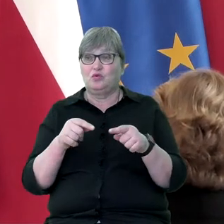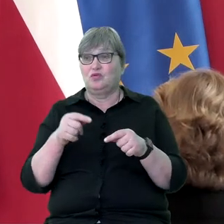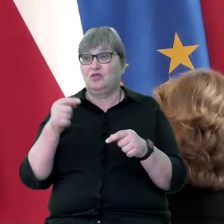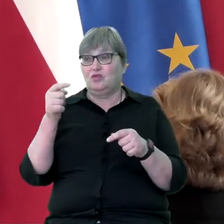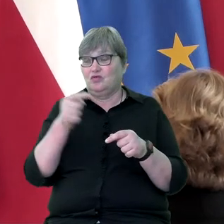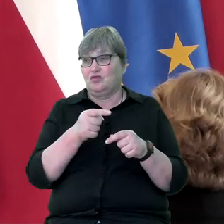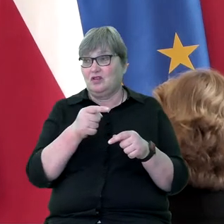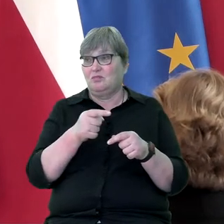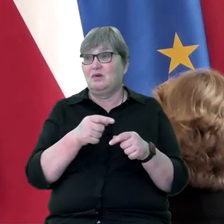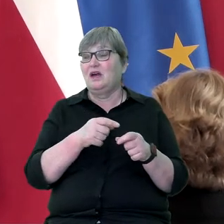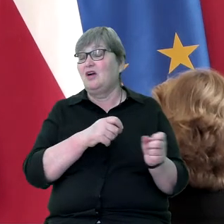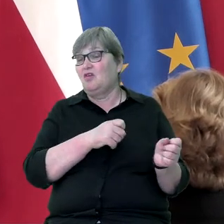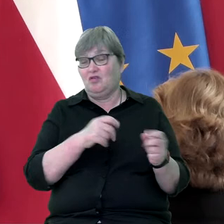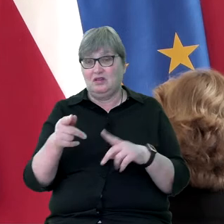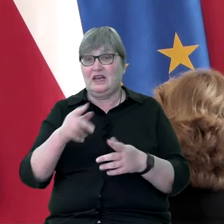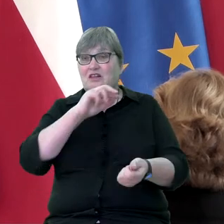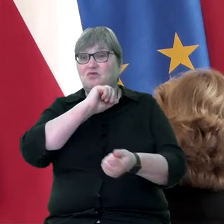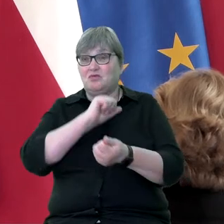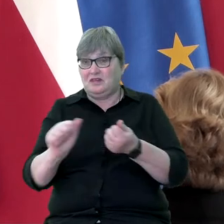mapy Europy.